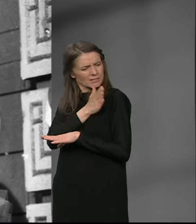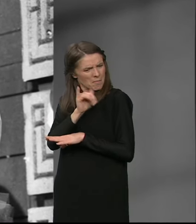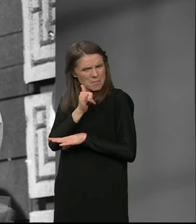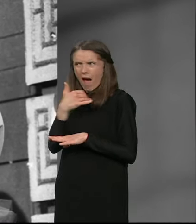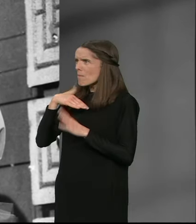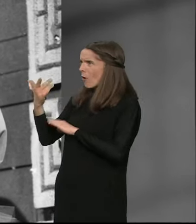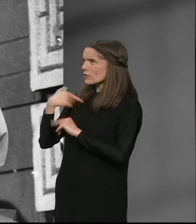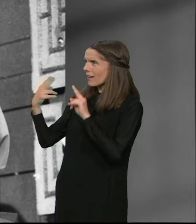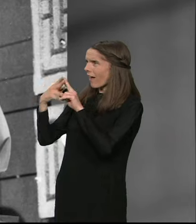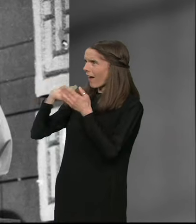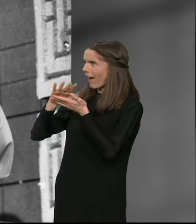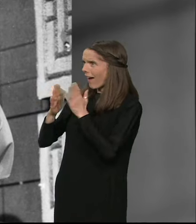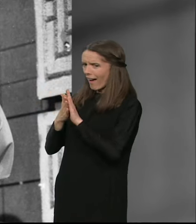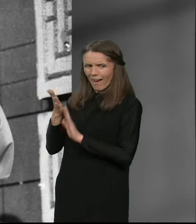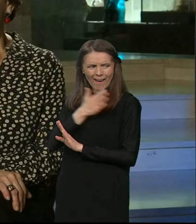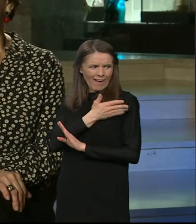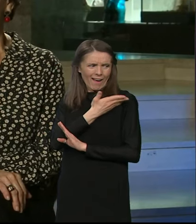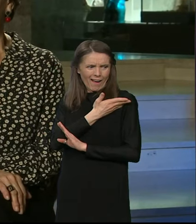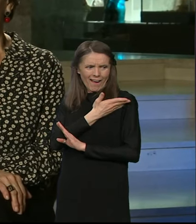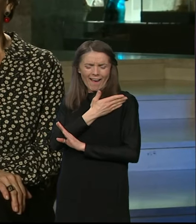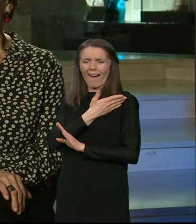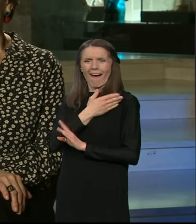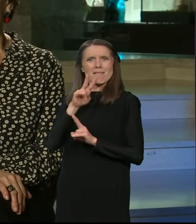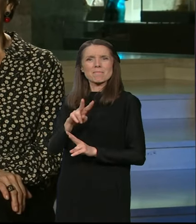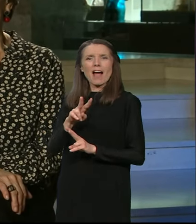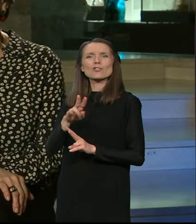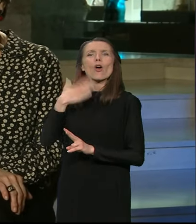je Kaja glumica, e, sada sam se smirila.